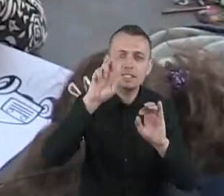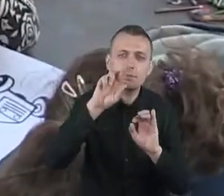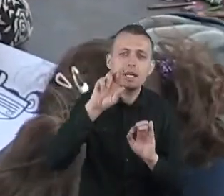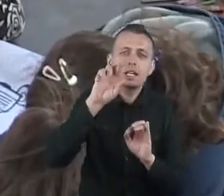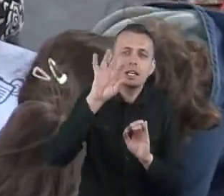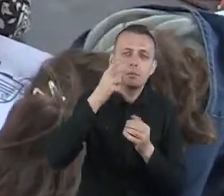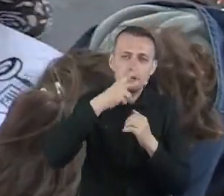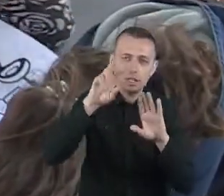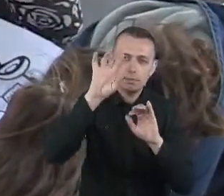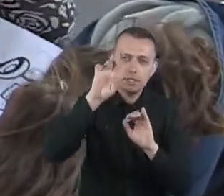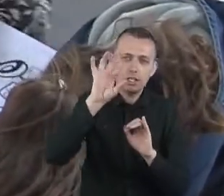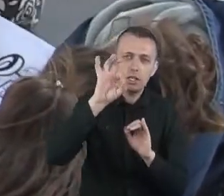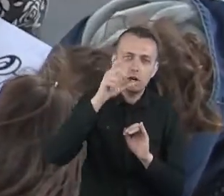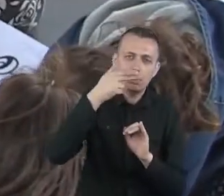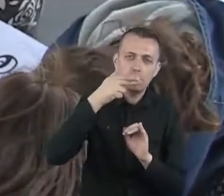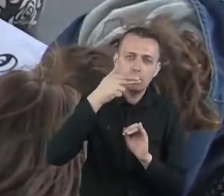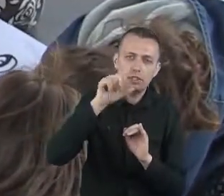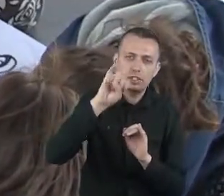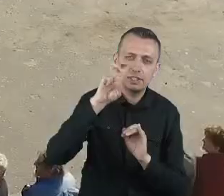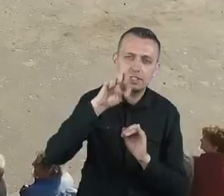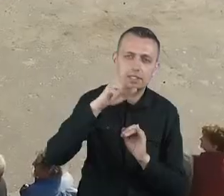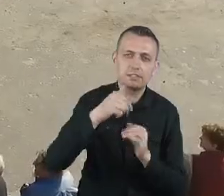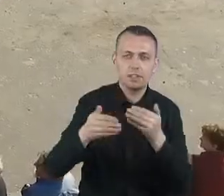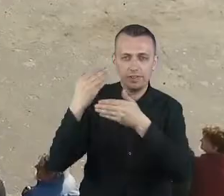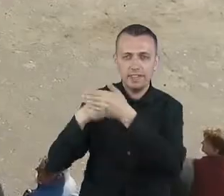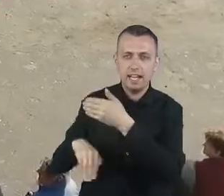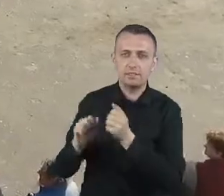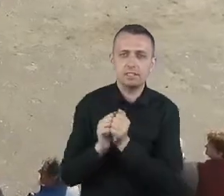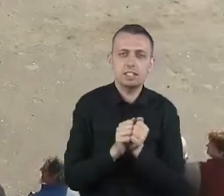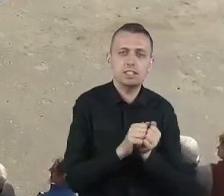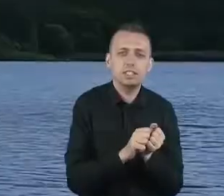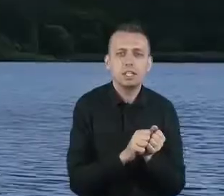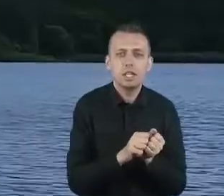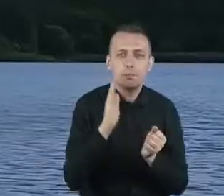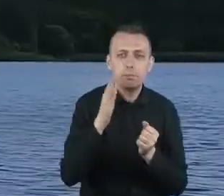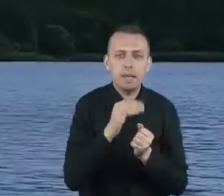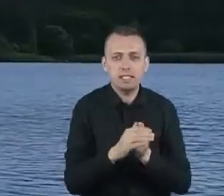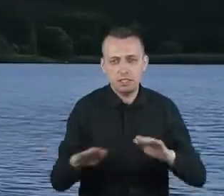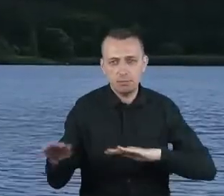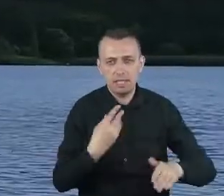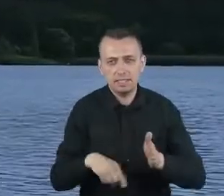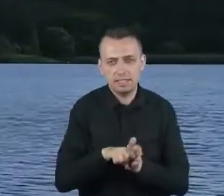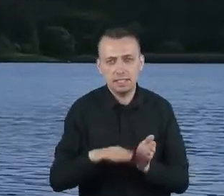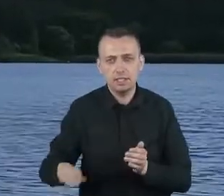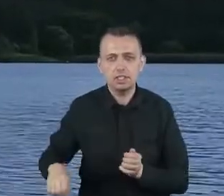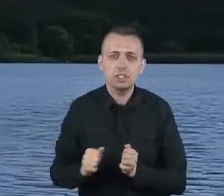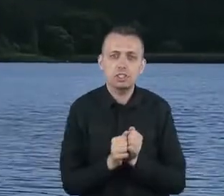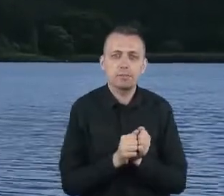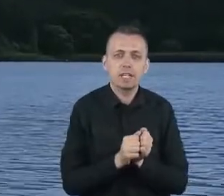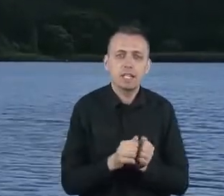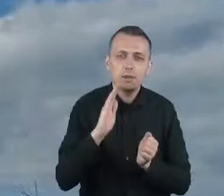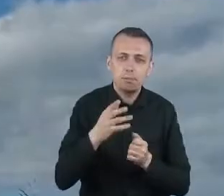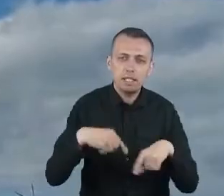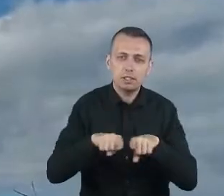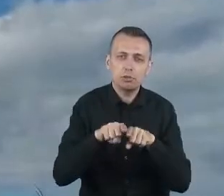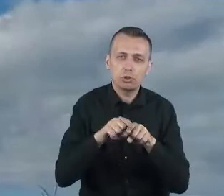dawniej oraz zapewnimy zabawę najmłodszych w strefie dziecka. Stawiamy na lokalność, dlatego czas umilać nam będą nasze lokalne, ale